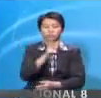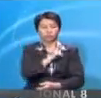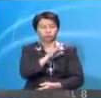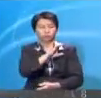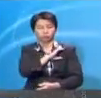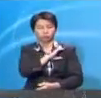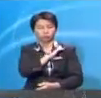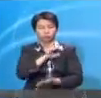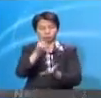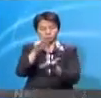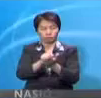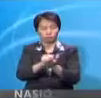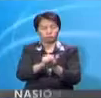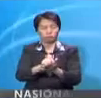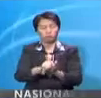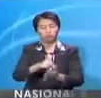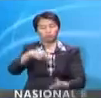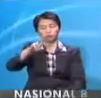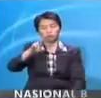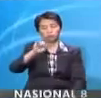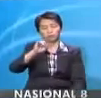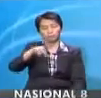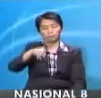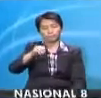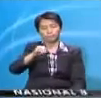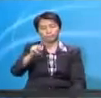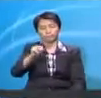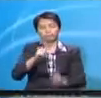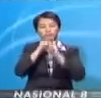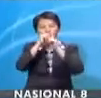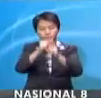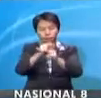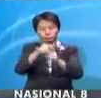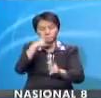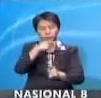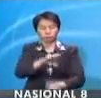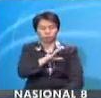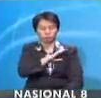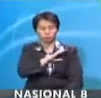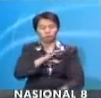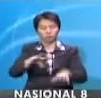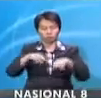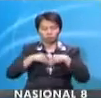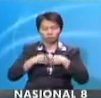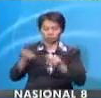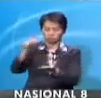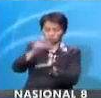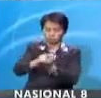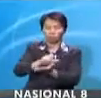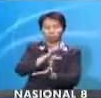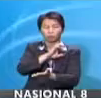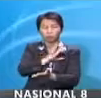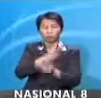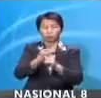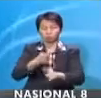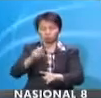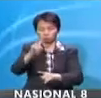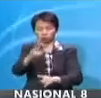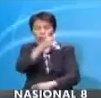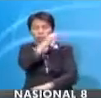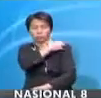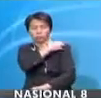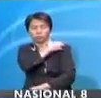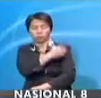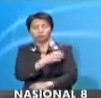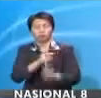Media PRK Rompin Superintendent Abdul Aziz Mahmud dalam kenyataannya berkata polis turut menerima 2 laporan polis daripada 2 pegawai